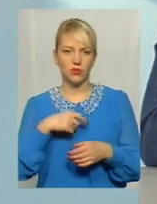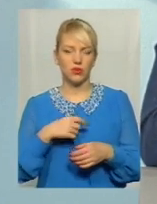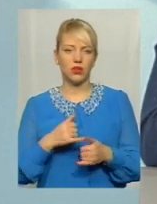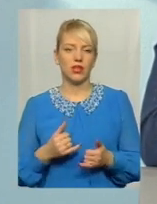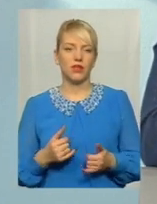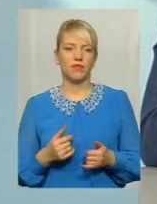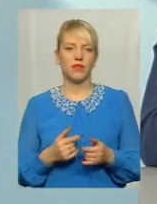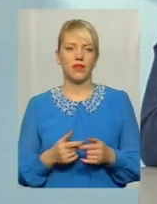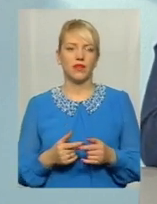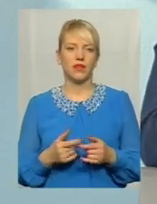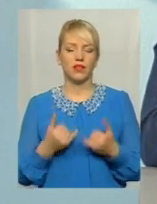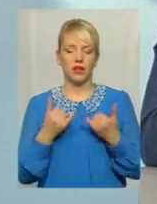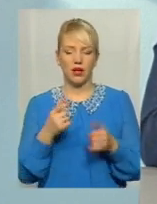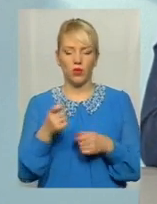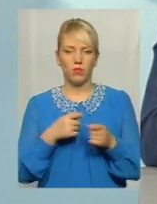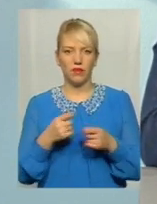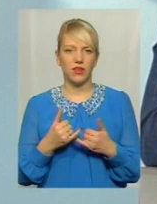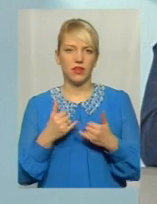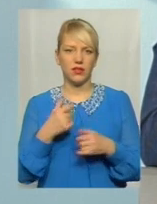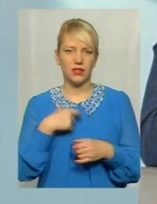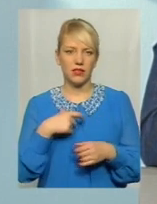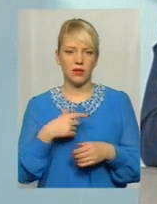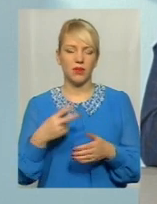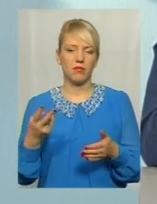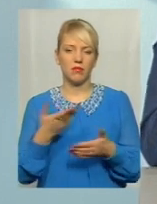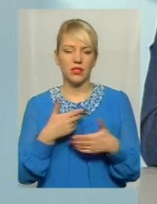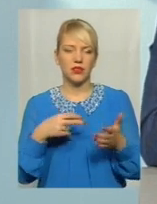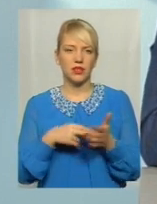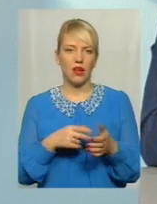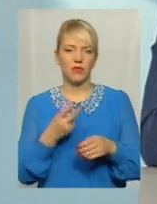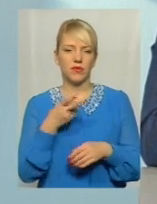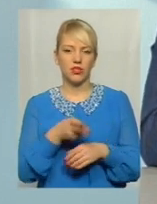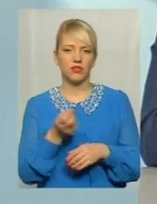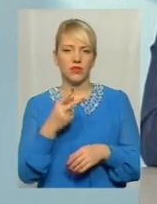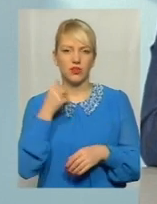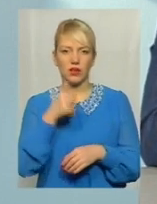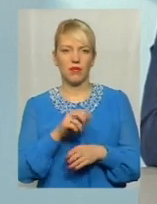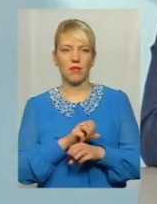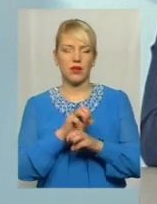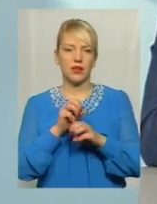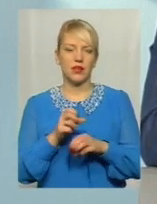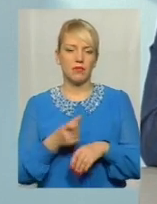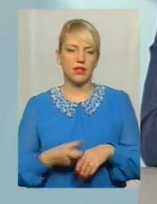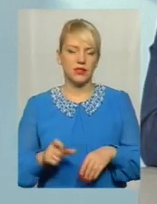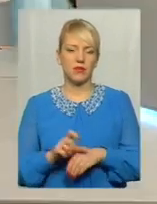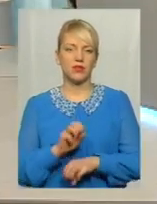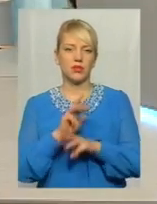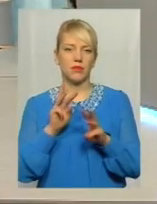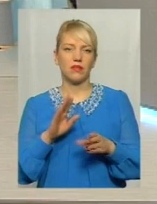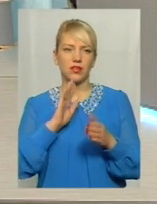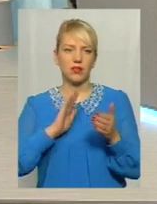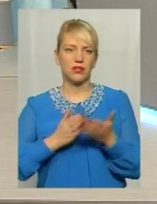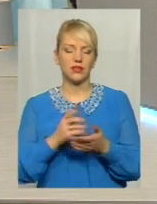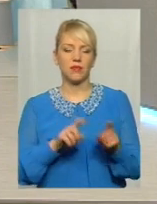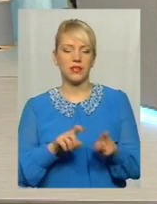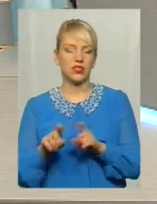себе, для управління ми ставимо 2018 рік максимально забезпечити якісні пасажирські перевезення в місті. Це добре, але